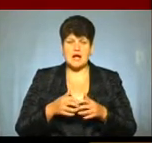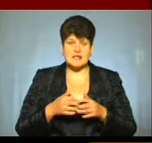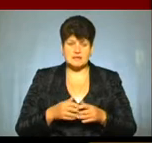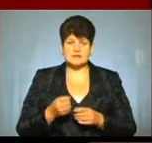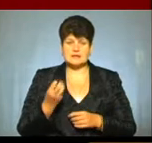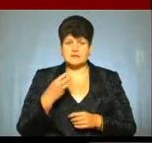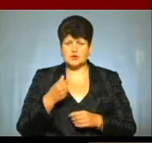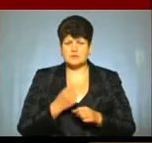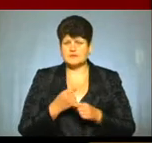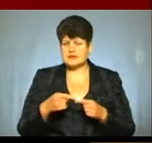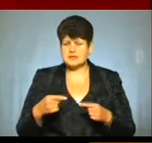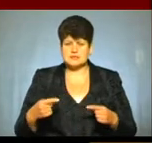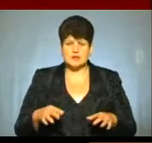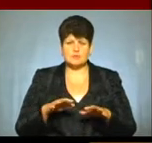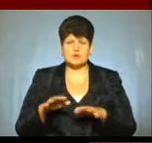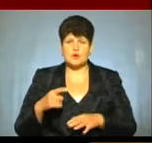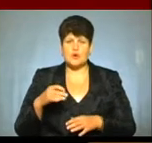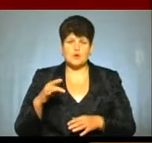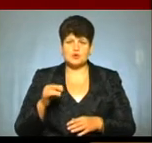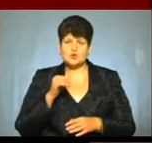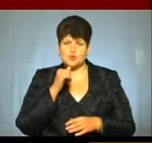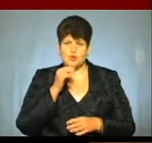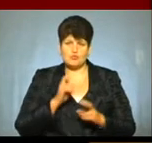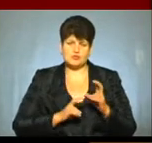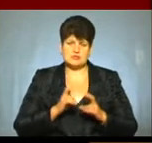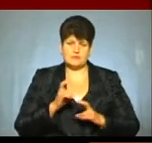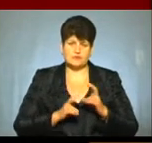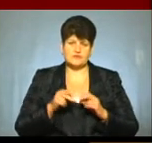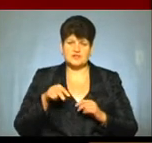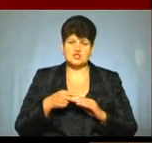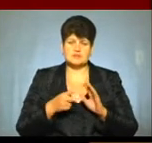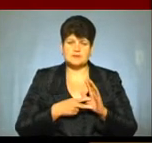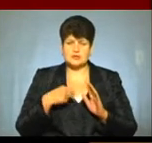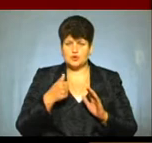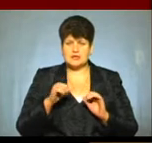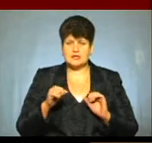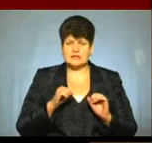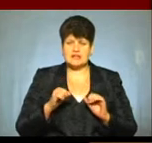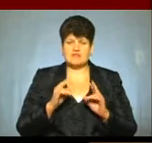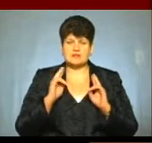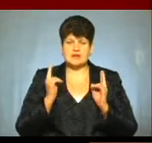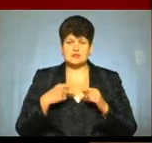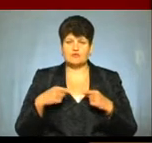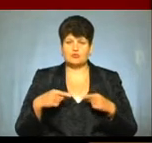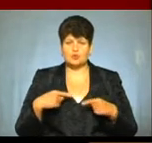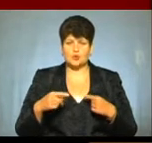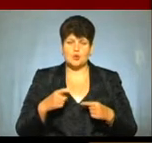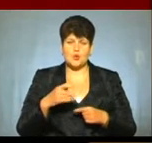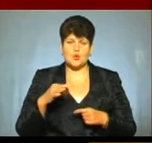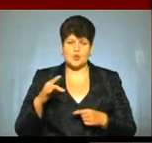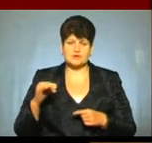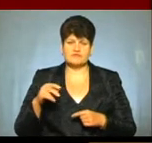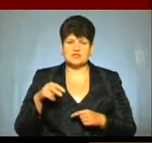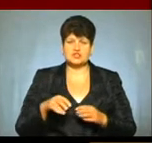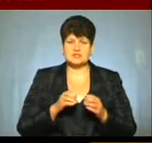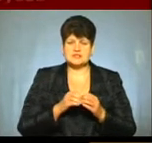інженер-механік. 13 років працював на різних посадах на Хоростківському цукровому заводі. З 2017 року керівник Федерації футболу в Хоросткові.